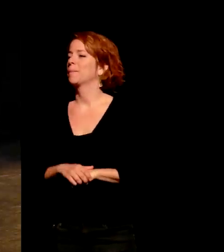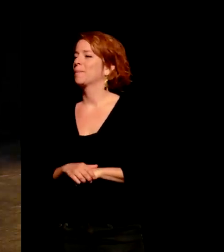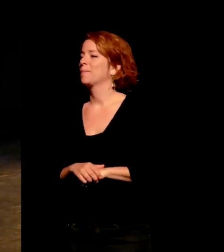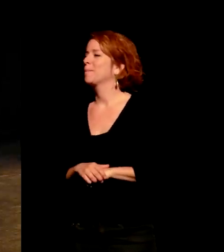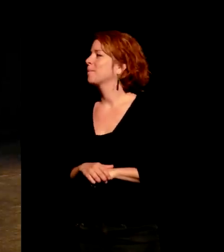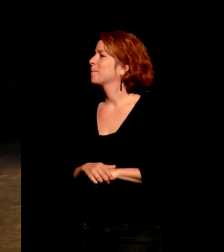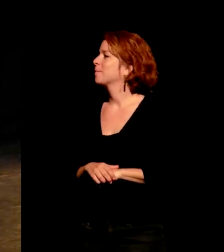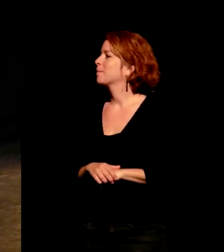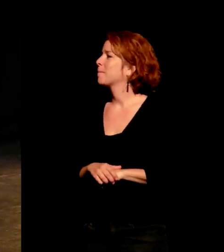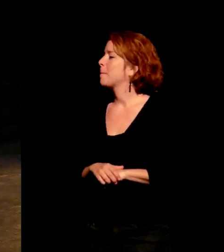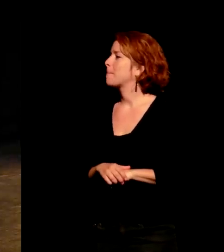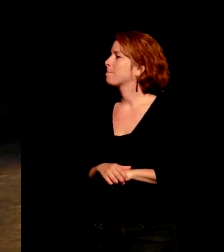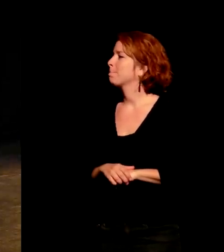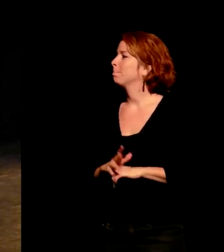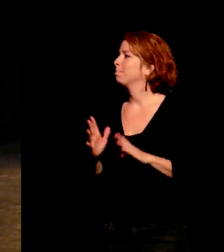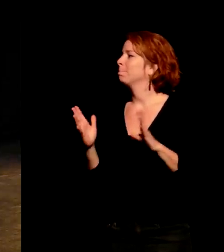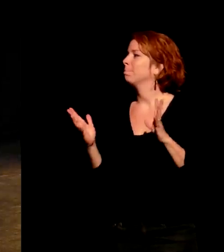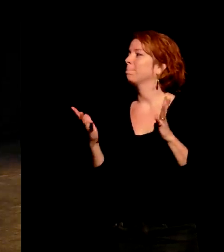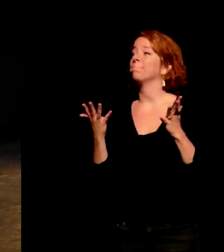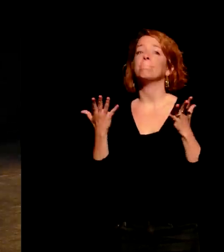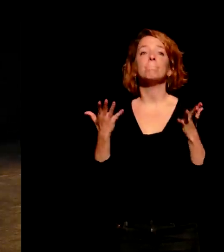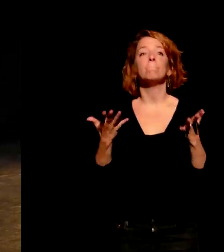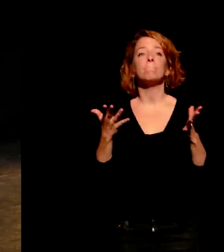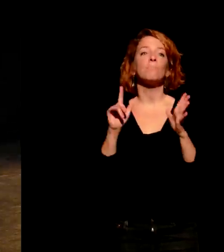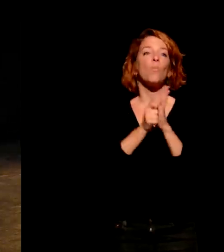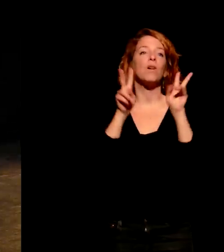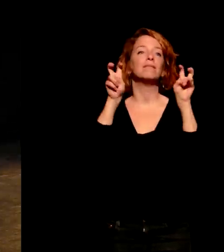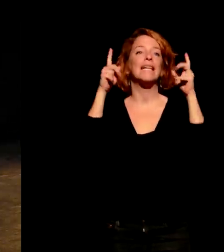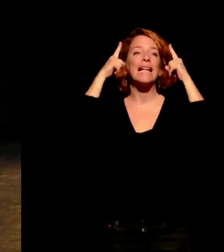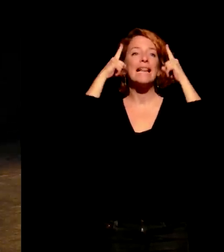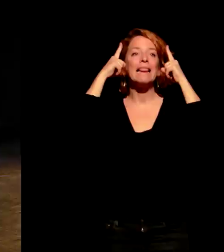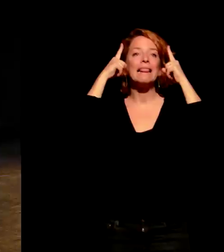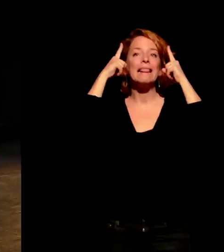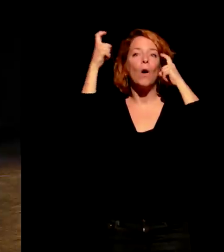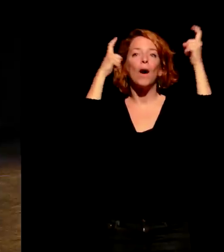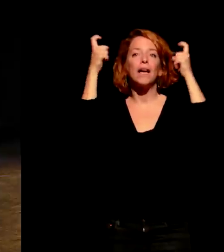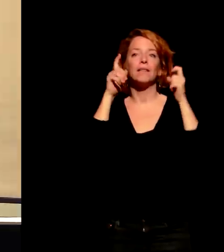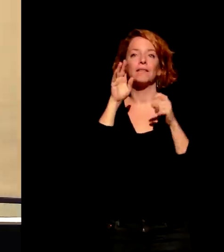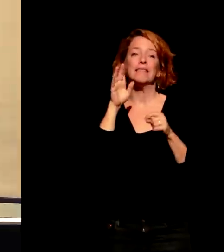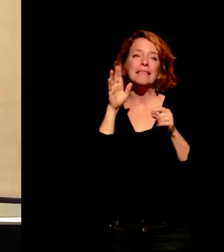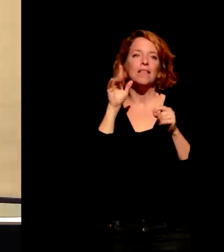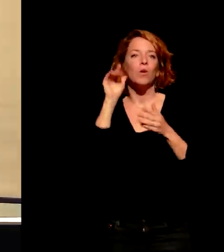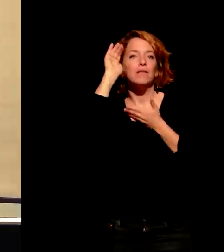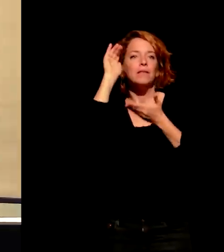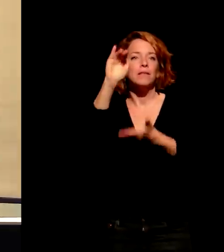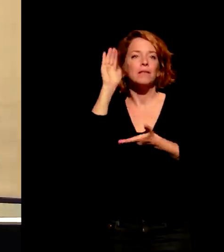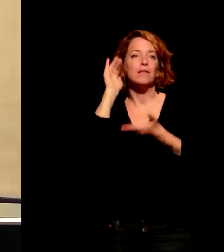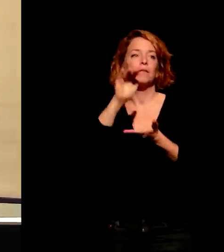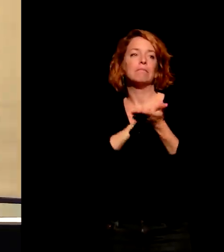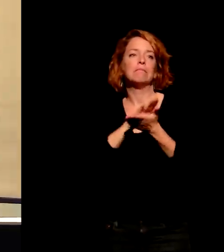Et donc vous partagez quelques trucs, alors ça va être le moment un peu théorique de la conférence, je vous demande un peu d'indulgence, je ne suis pas un grand